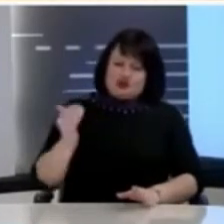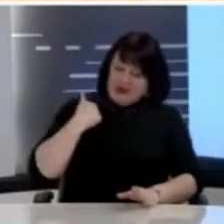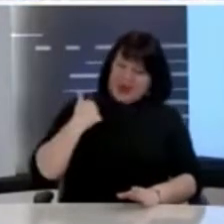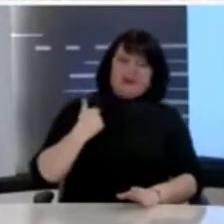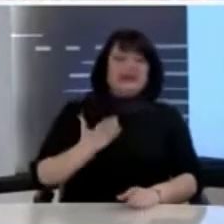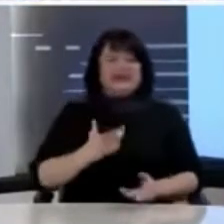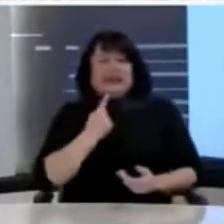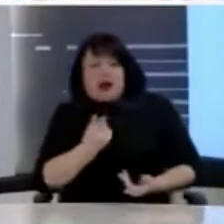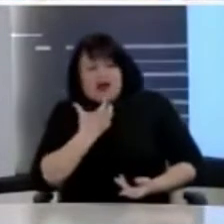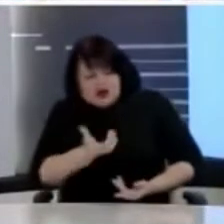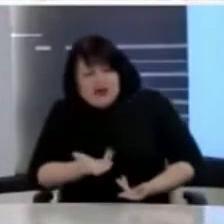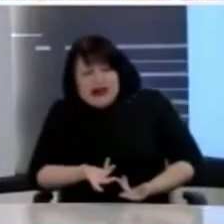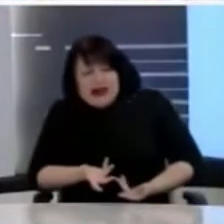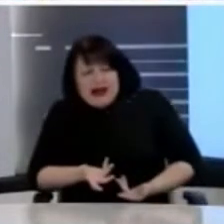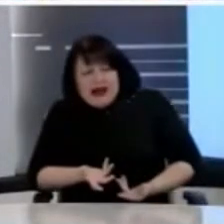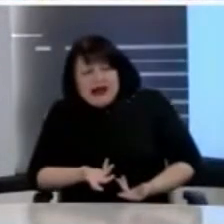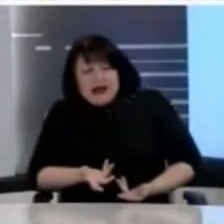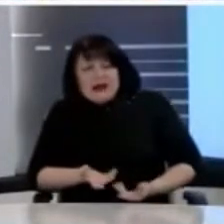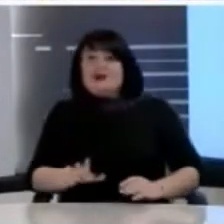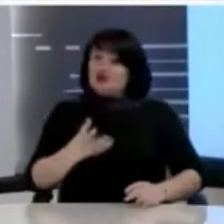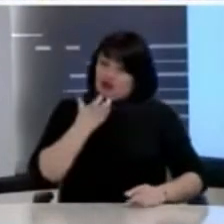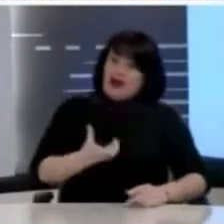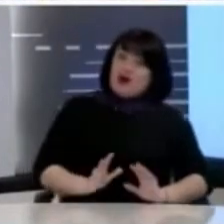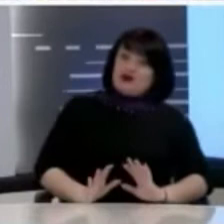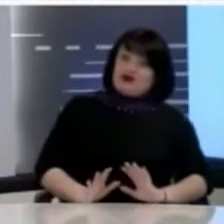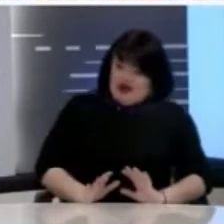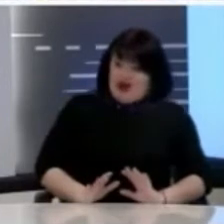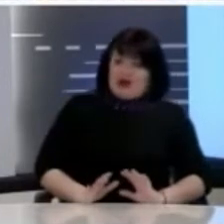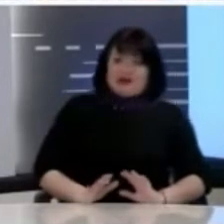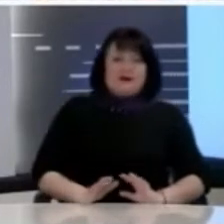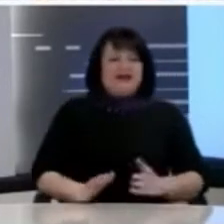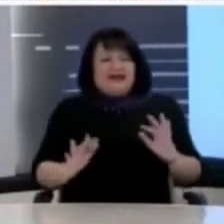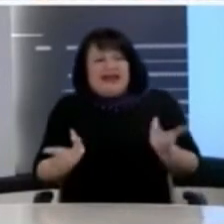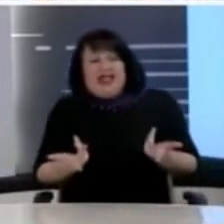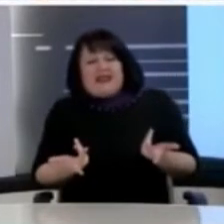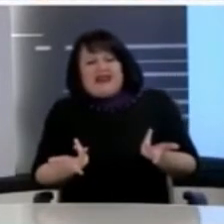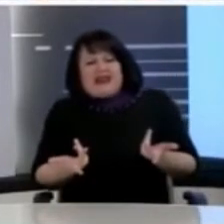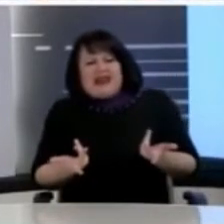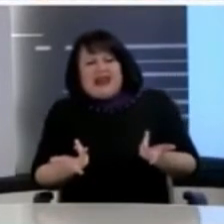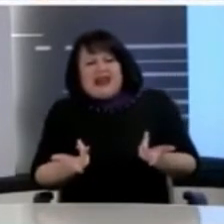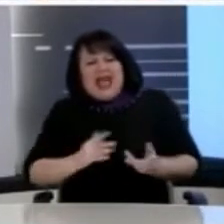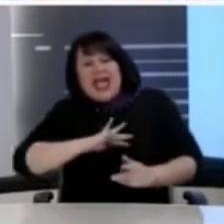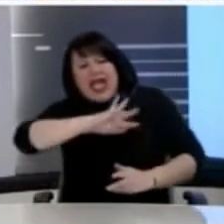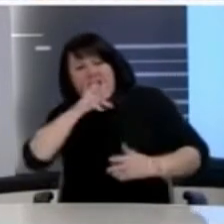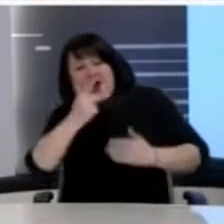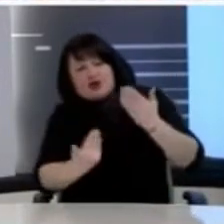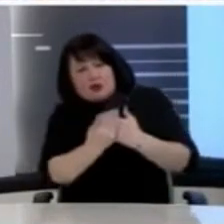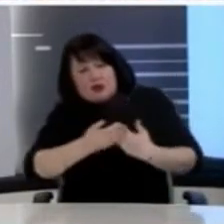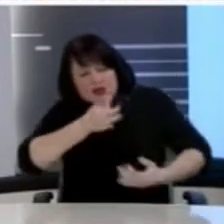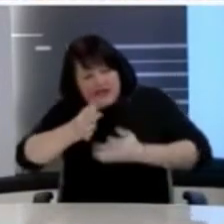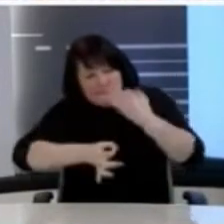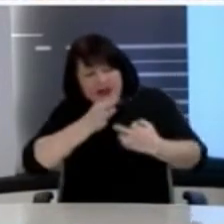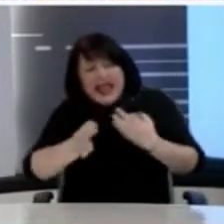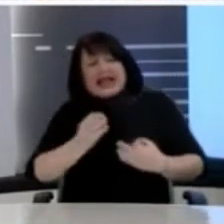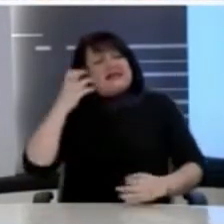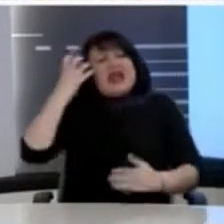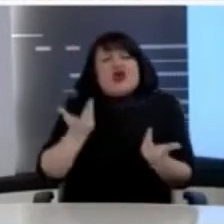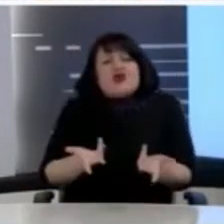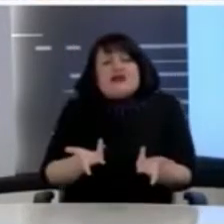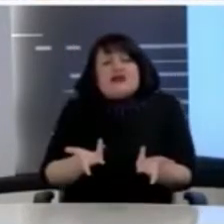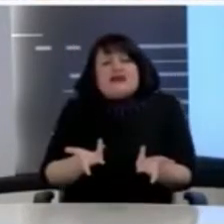Σοβαρά. Σοβαρότατα. Δηλαδή, μπορείτε να μιλάτε μέχρι το πρωί? Τι εννοείτε